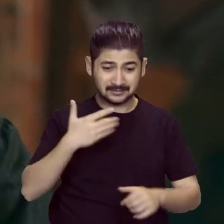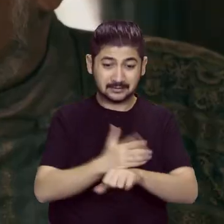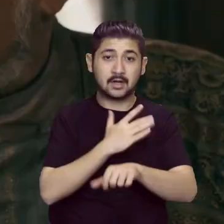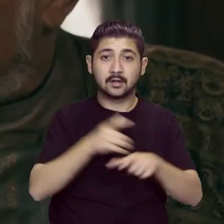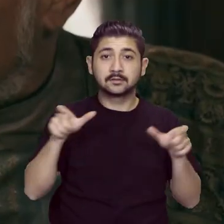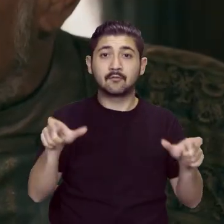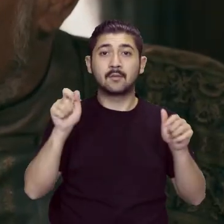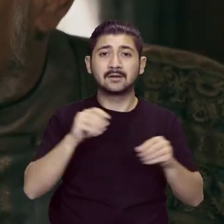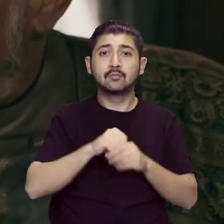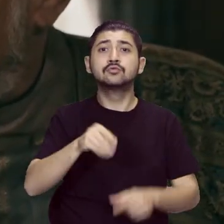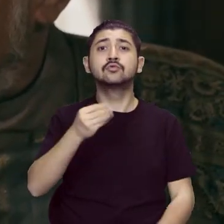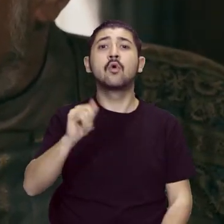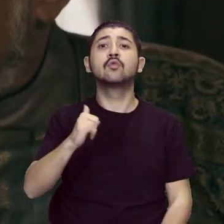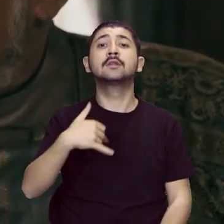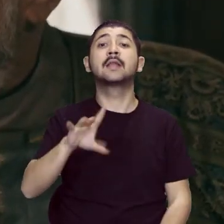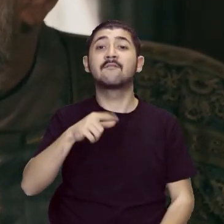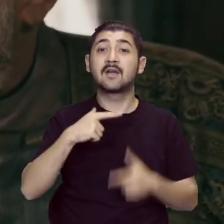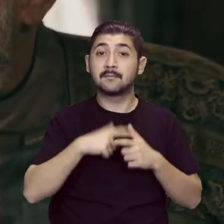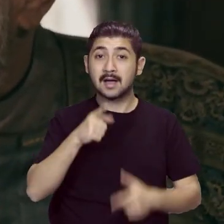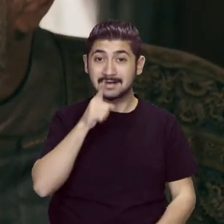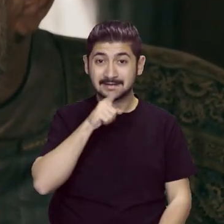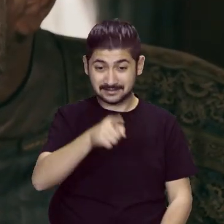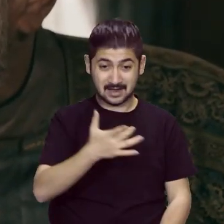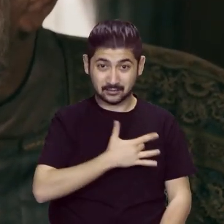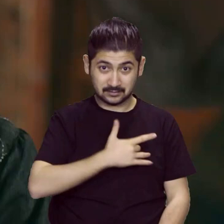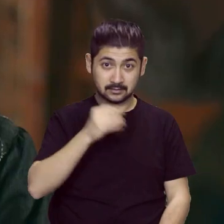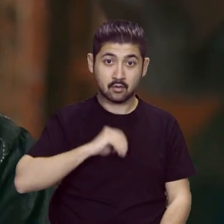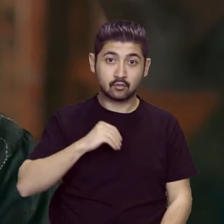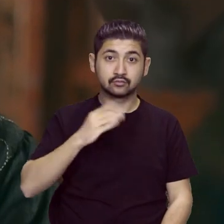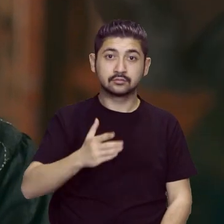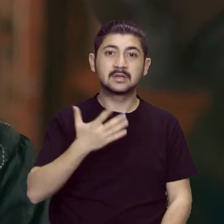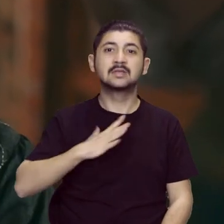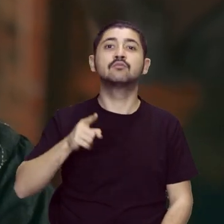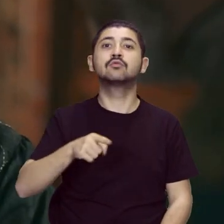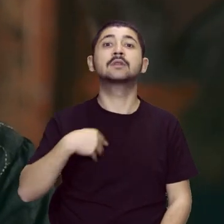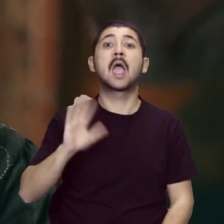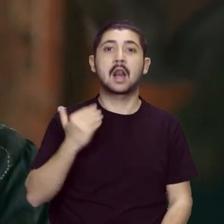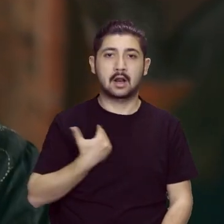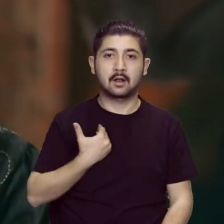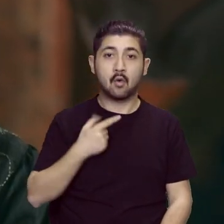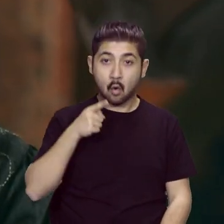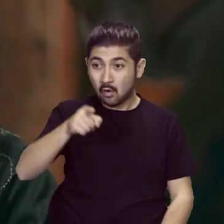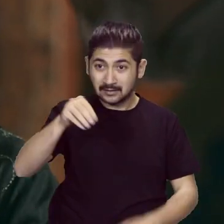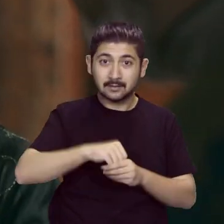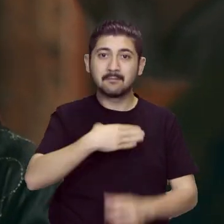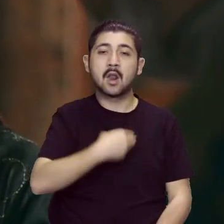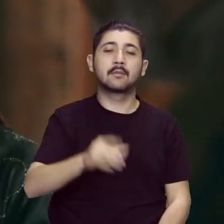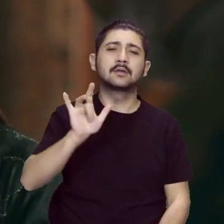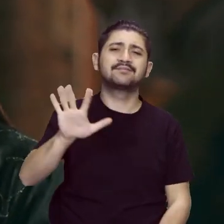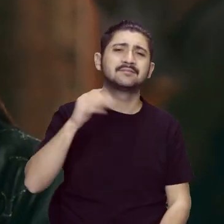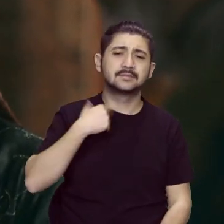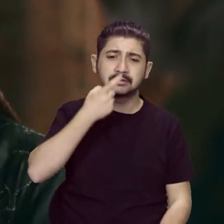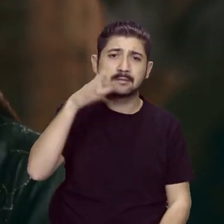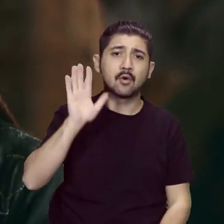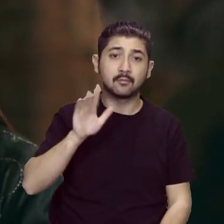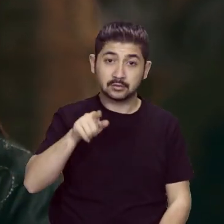savunmaya. Bu çocuk oyuncağı değil Fatma. İngilizlerin sana acıyacağını mı sanıyorsun? İstediğim de bu değil zaten. Onların merhametine ihtiyacım yok